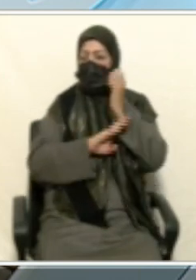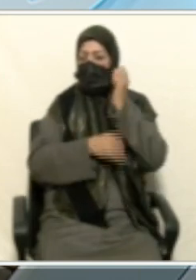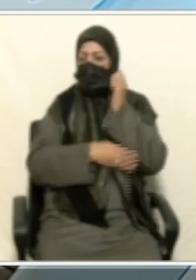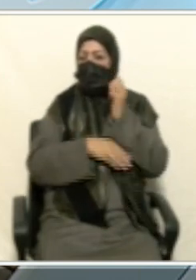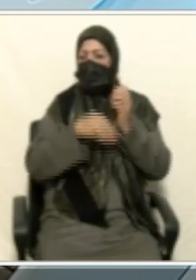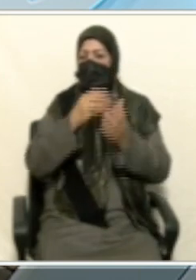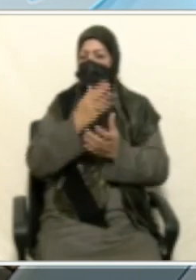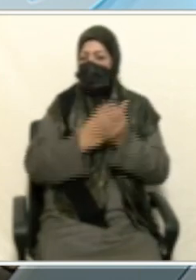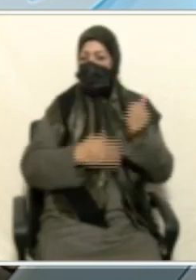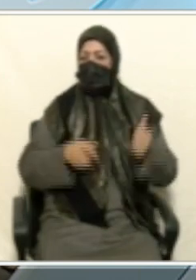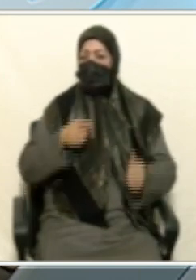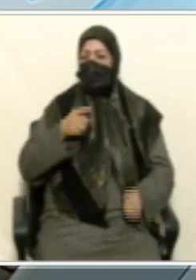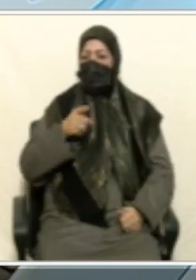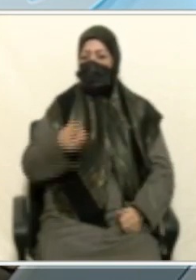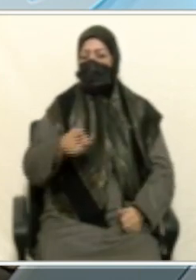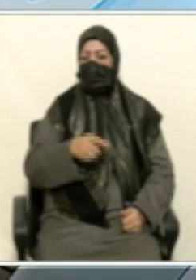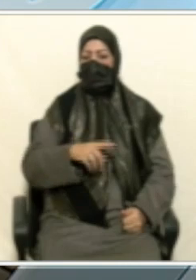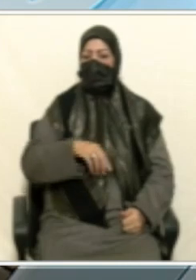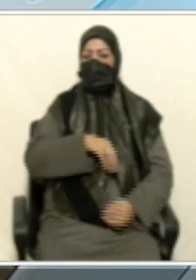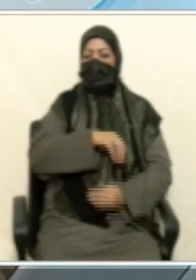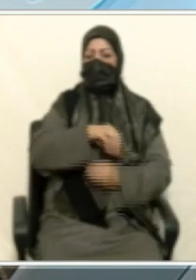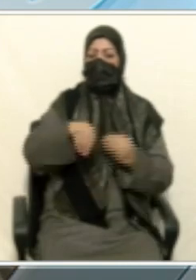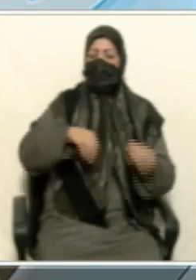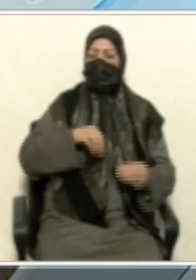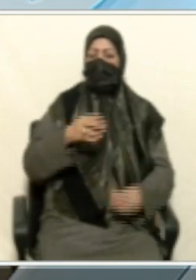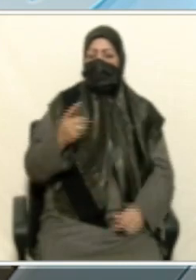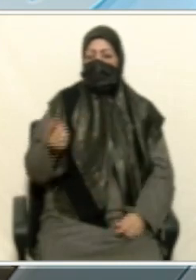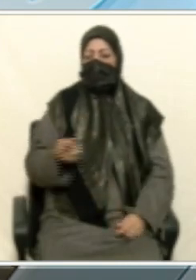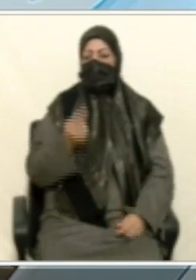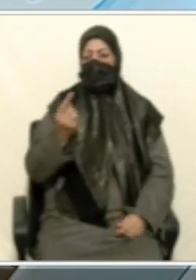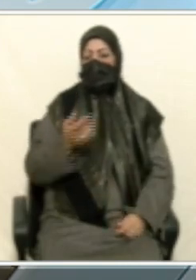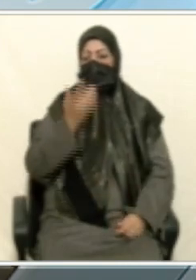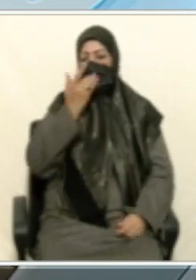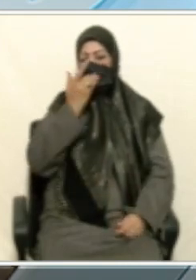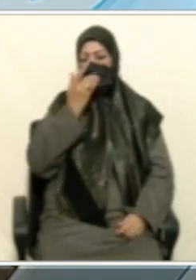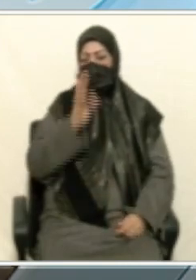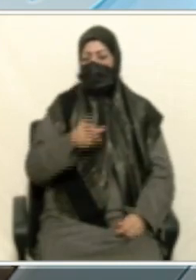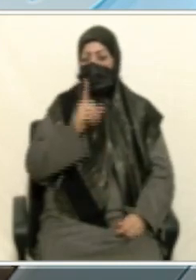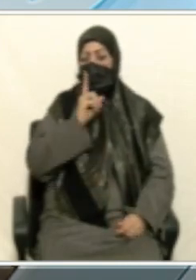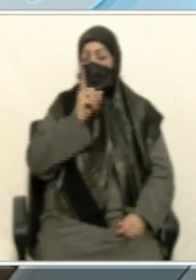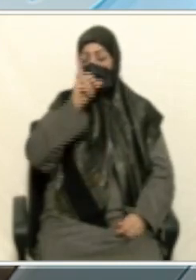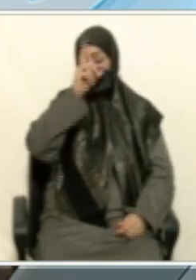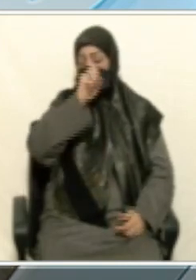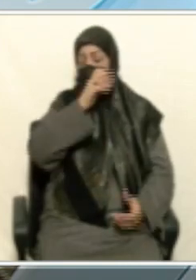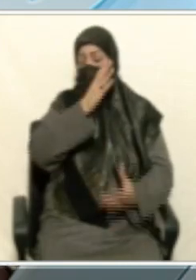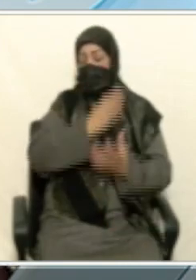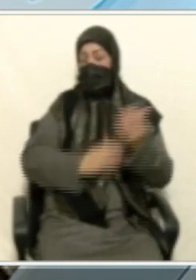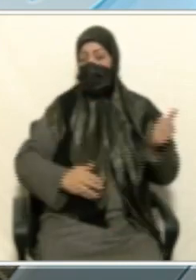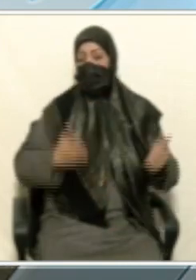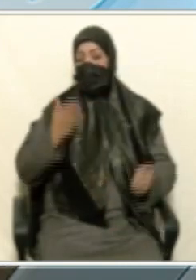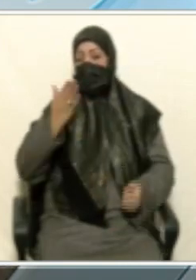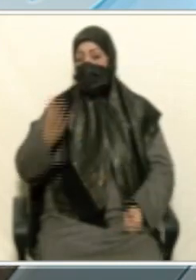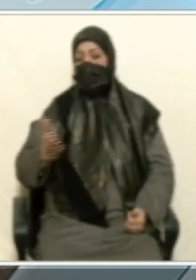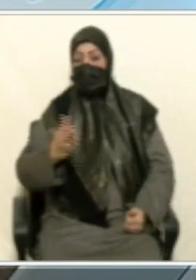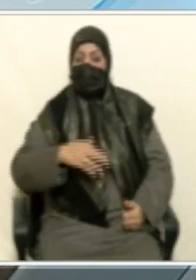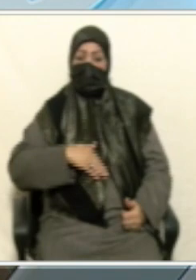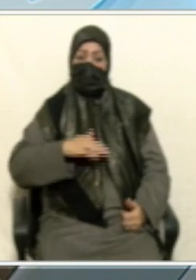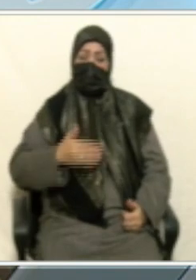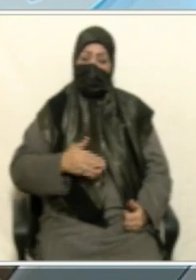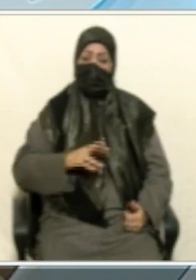حول الكعبة لا يغني عن ذلك عن طلقة واحدة من طلقاتها أثناء الولادة. حملته في بطنها